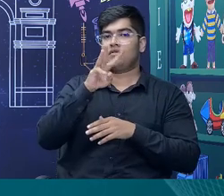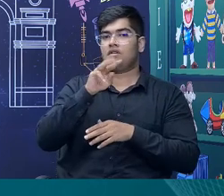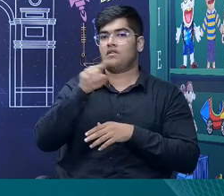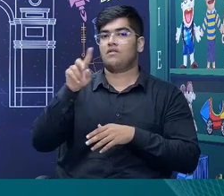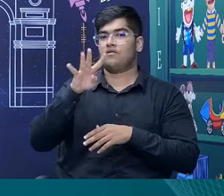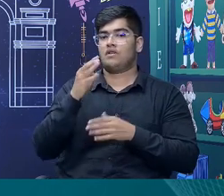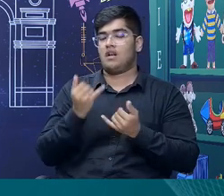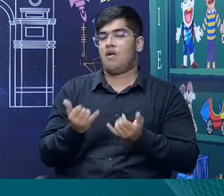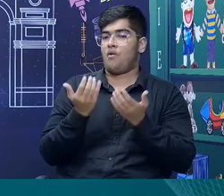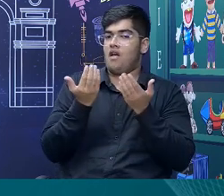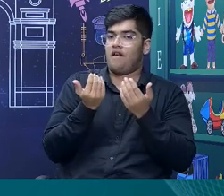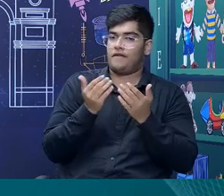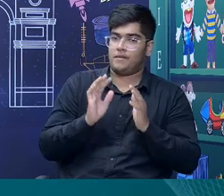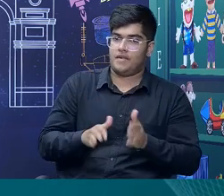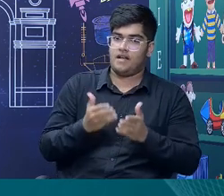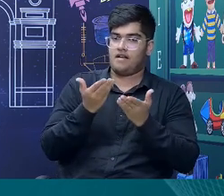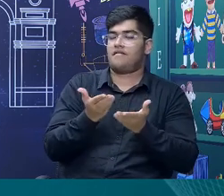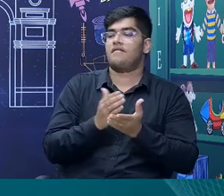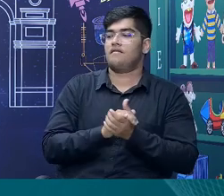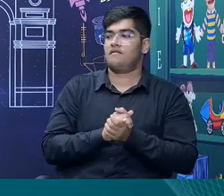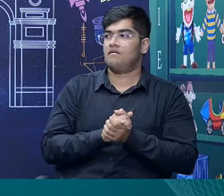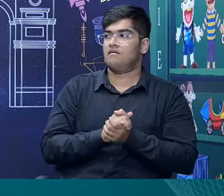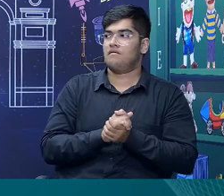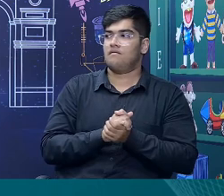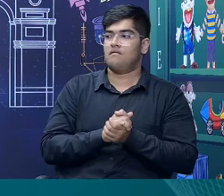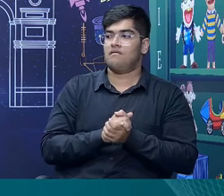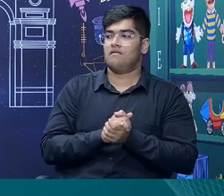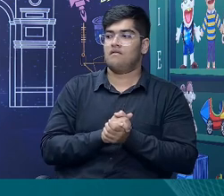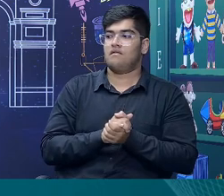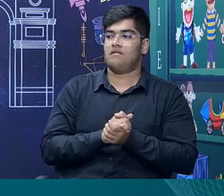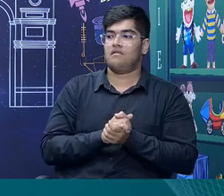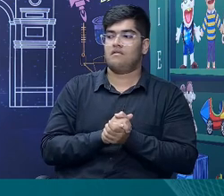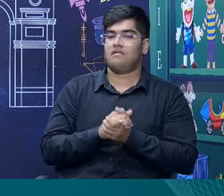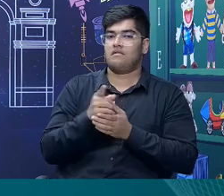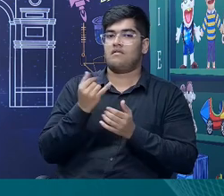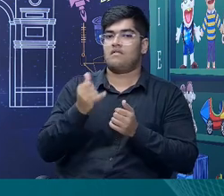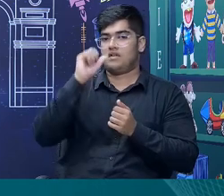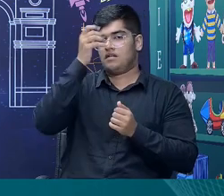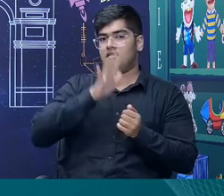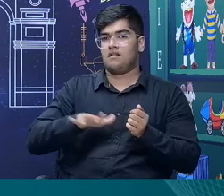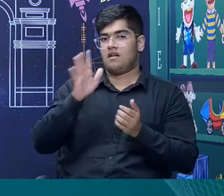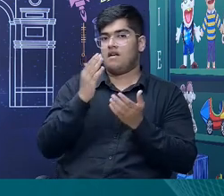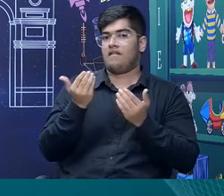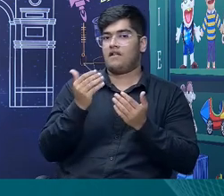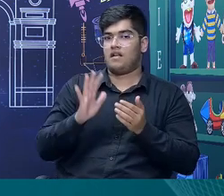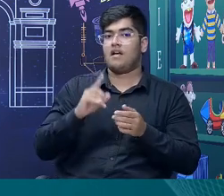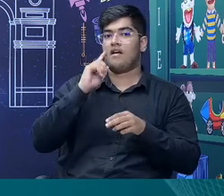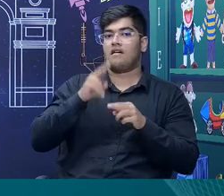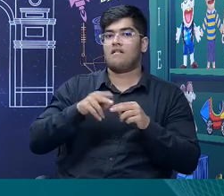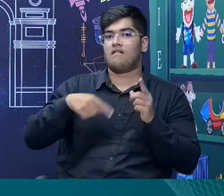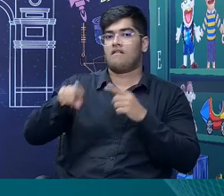सेशन के लिए 2023 2014 के लिए वो अब पूरे भारत में उपलब्ध है आप चाहे तो उन्हें